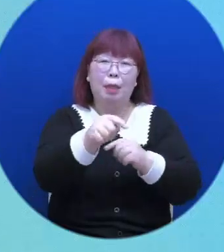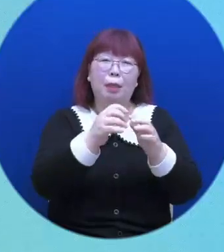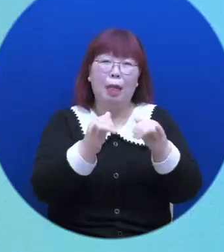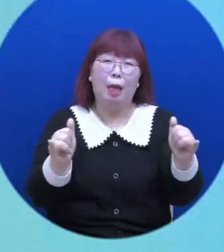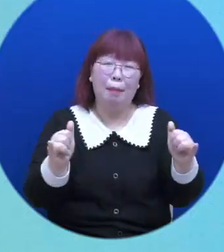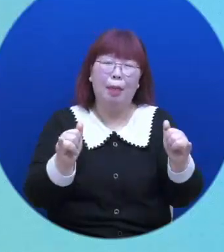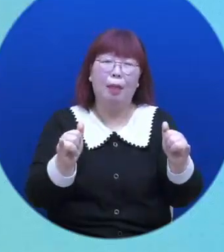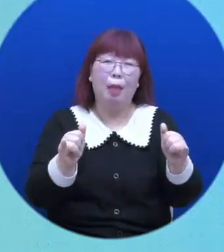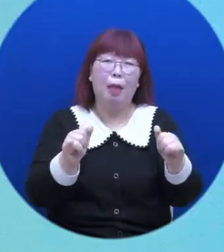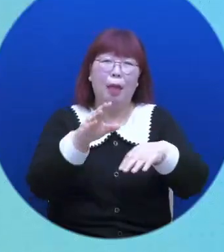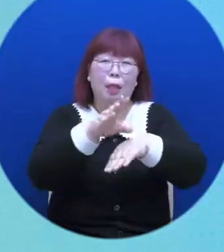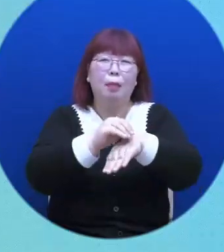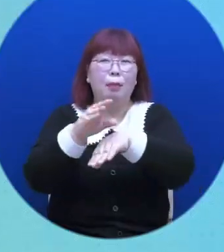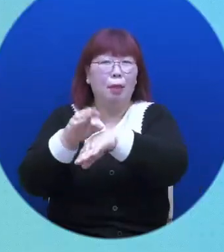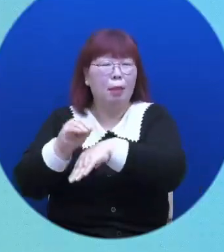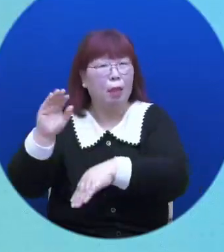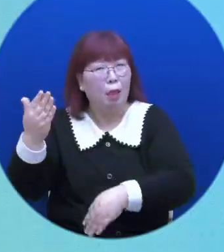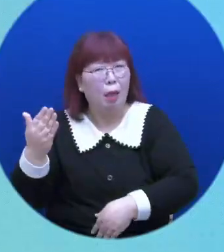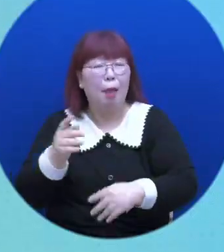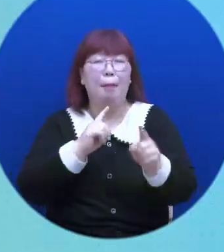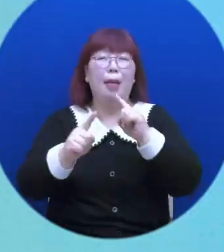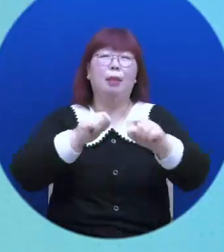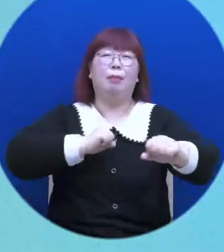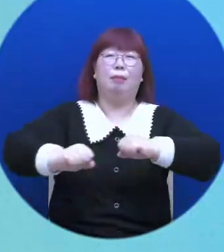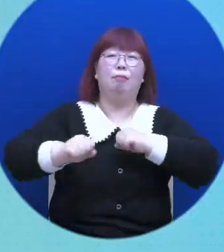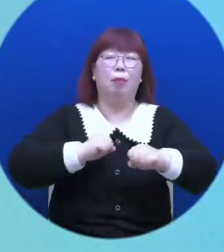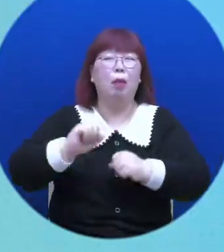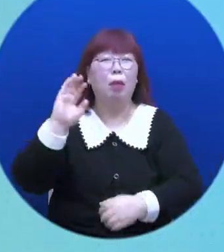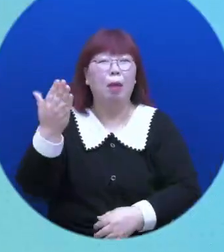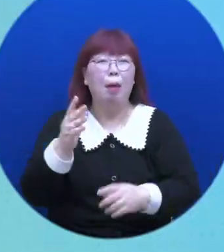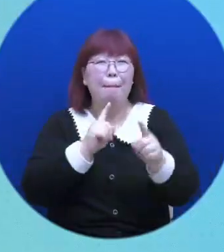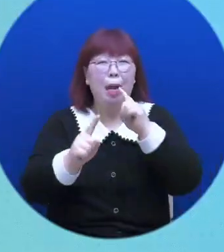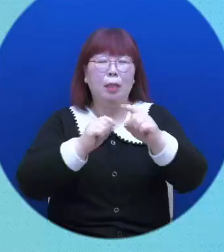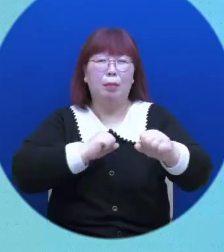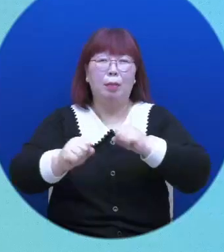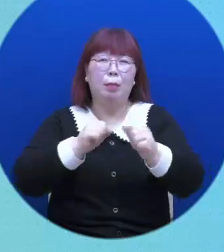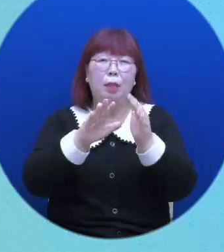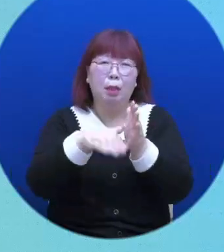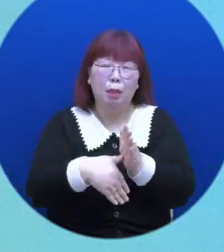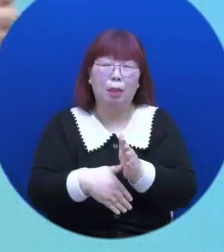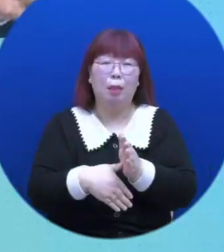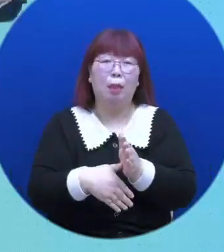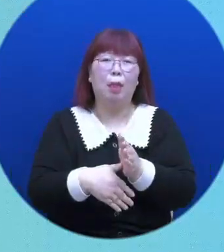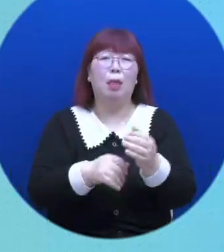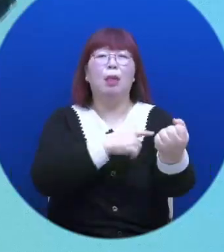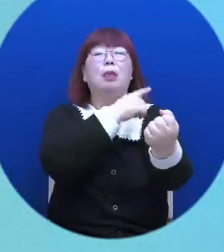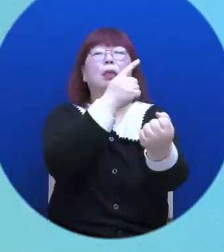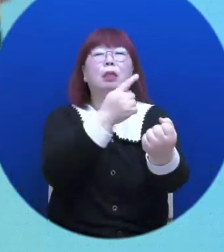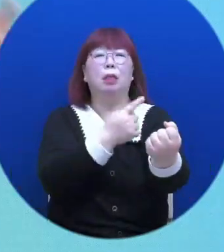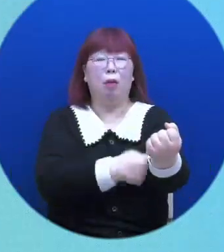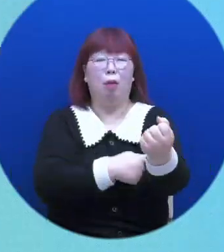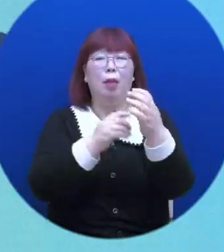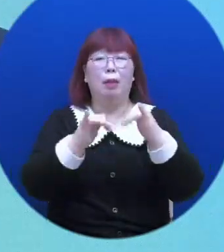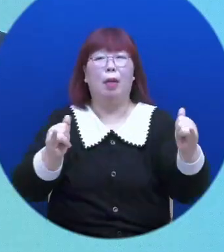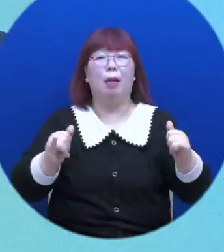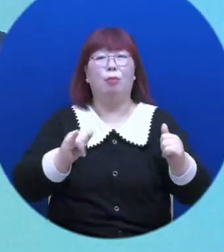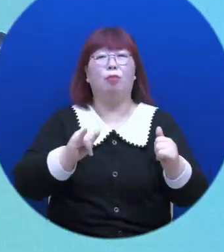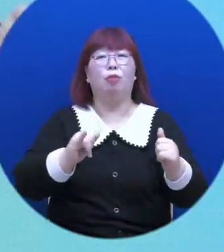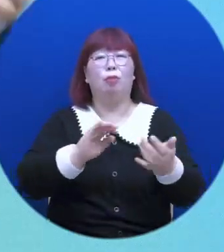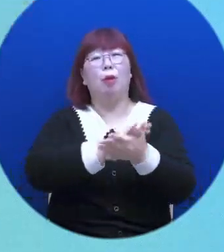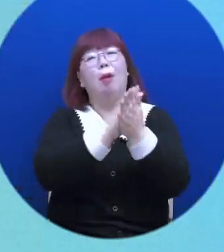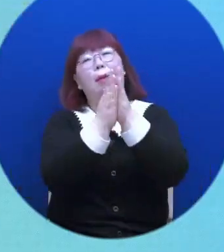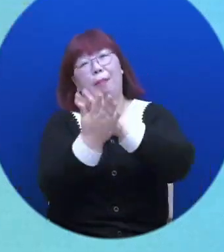들어갑니다. 그 말씀이 움직여요. 말씀이 움직일 때 어떤 일? 능력의 사람으로 만들어주는